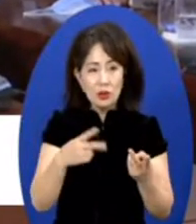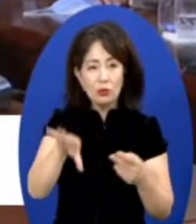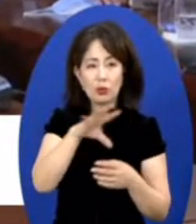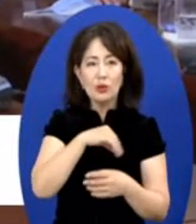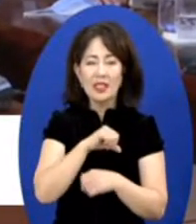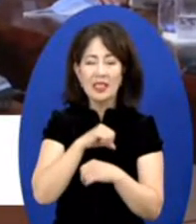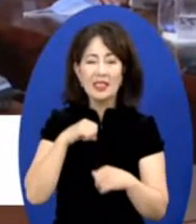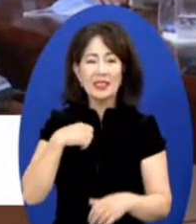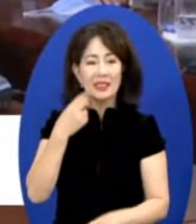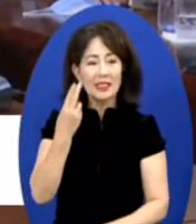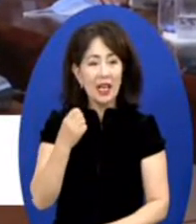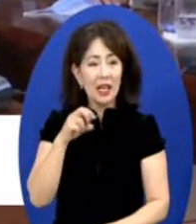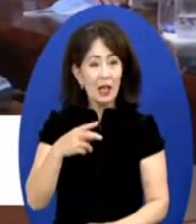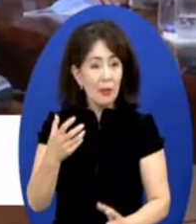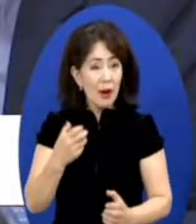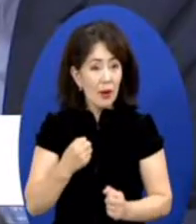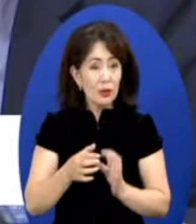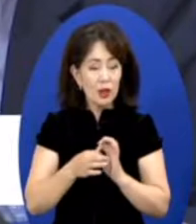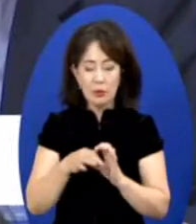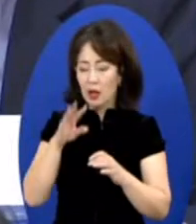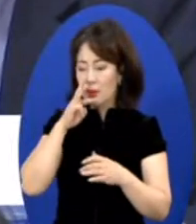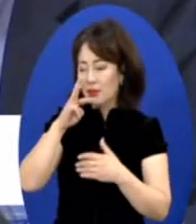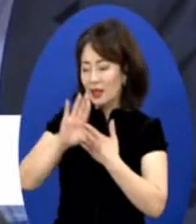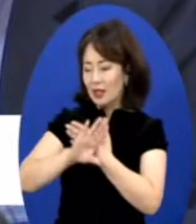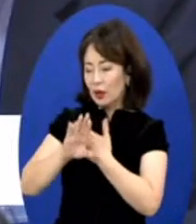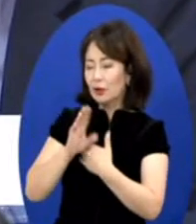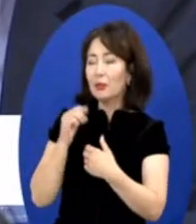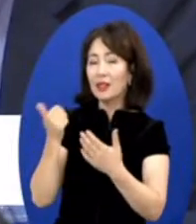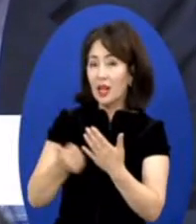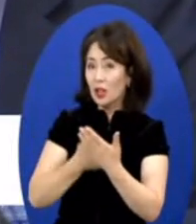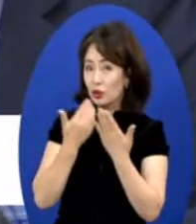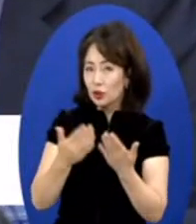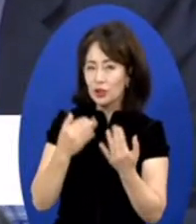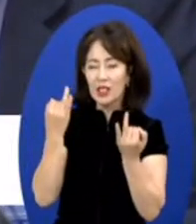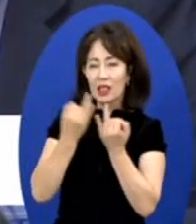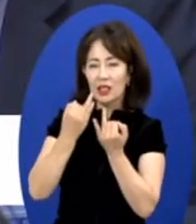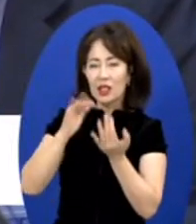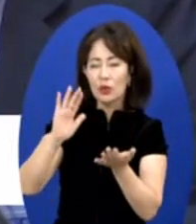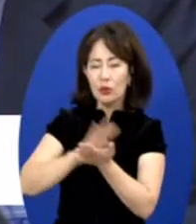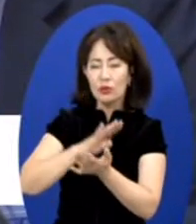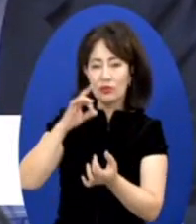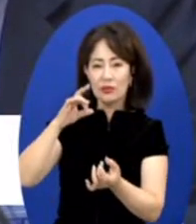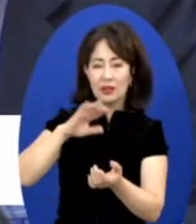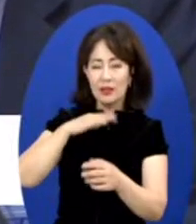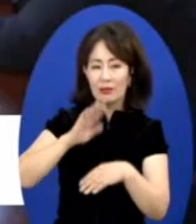иргэд захимаар авах орчин нөхцөлийг бүрдүүлэхийн тулд мэдээллийн аюулгүй байдлыг хангана. Мөн интернетийн хурдыг